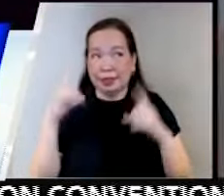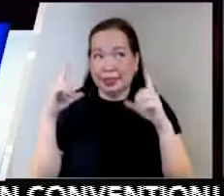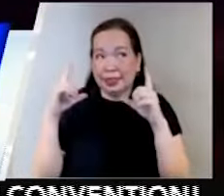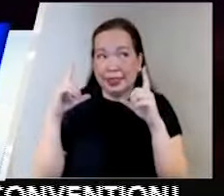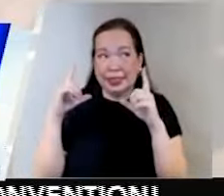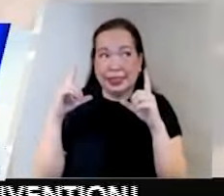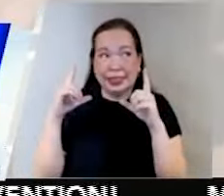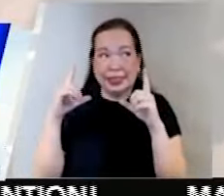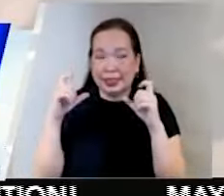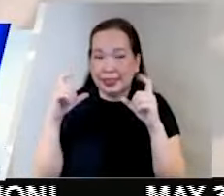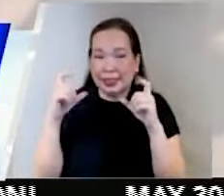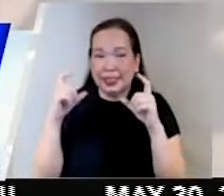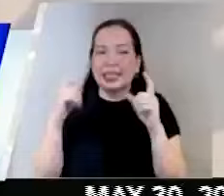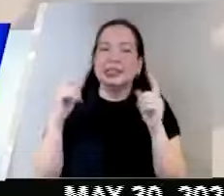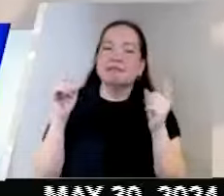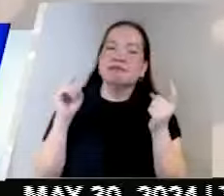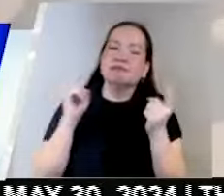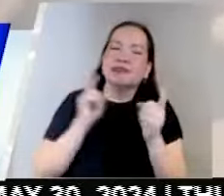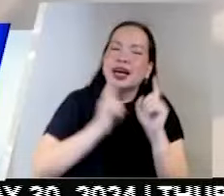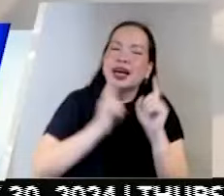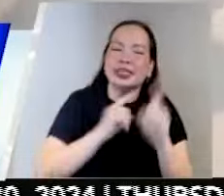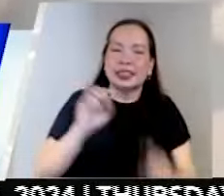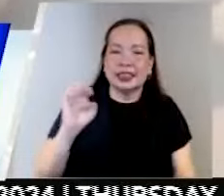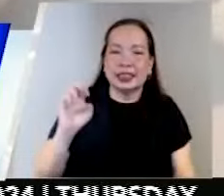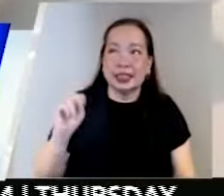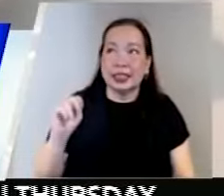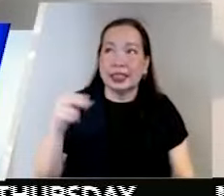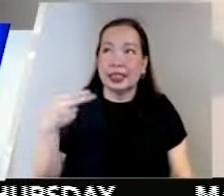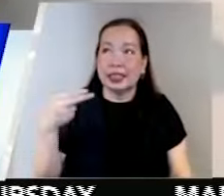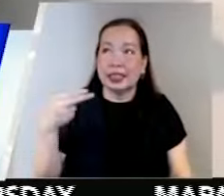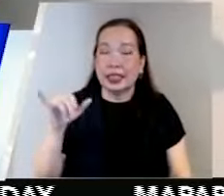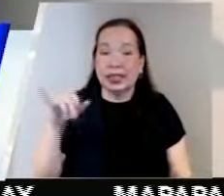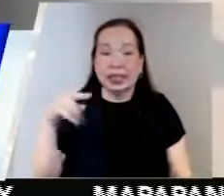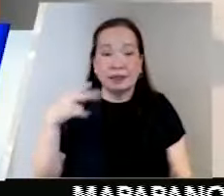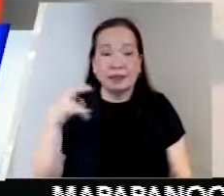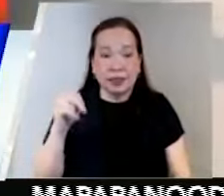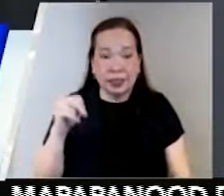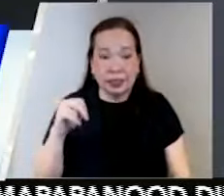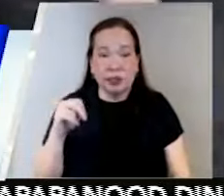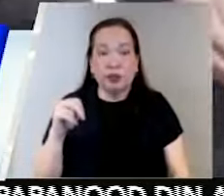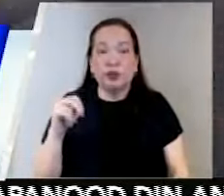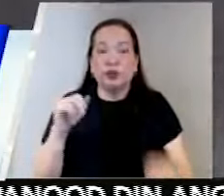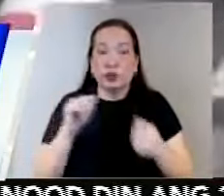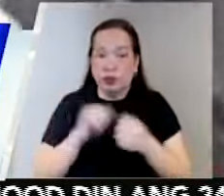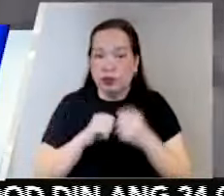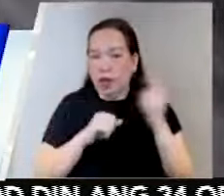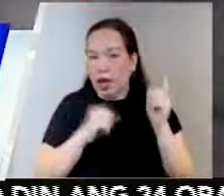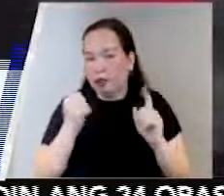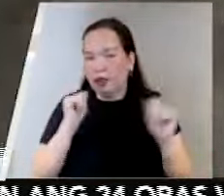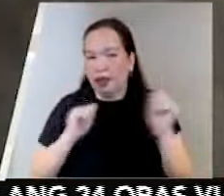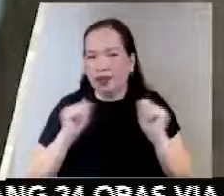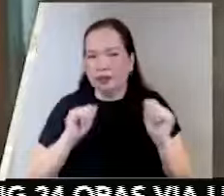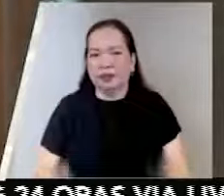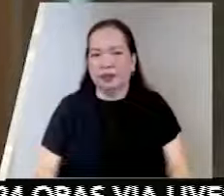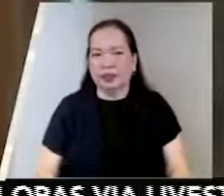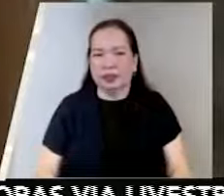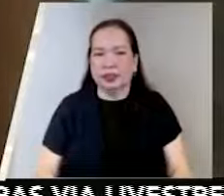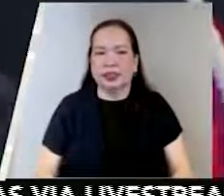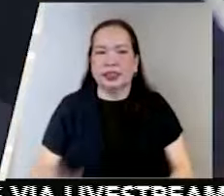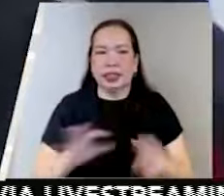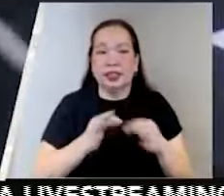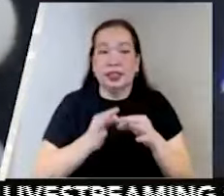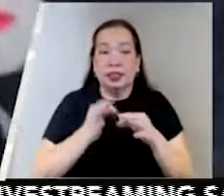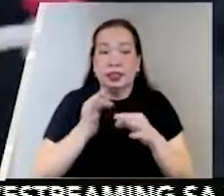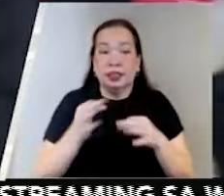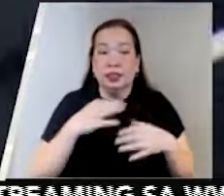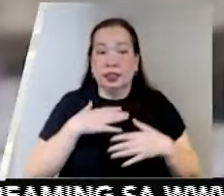fan meet ng K-pop boy group Enhypen, kung saan kasama niya rin si Sparkle star Kaloy Tingkungko. Extended ang happiness na yan ni Shira